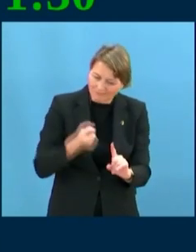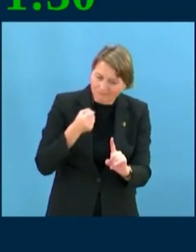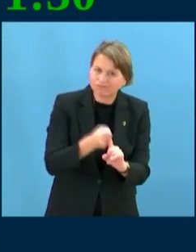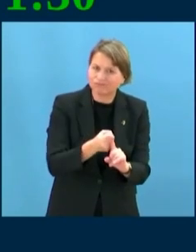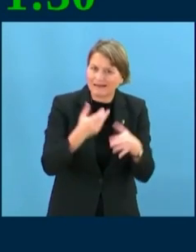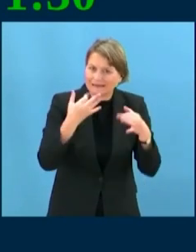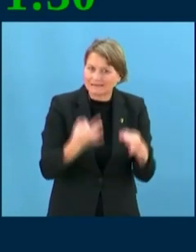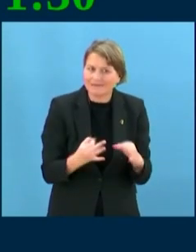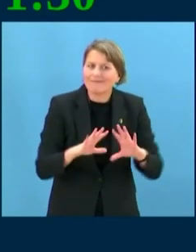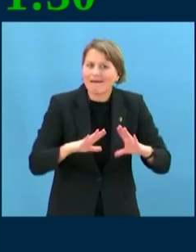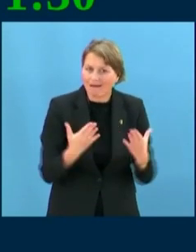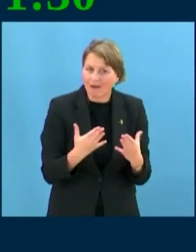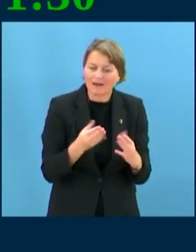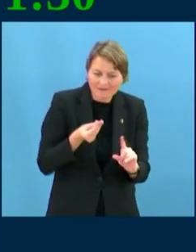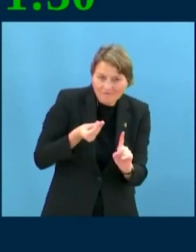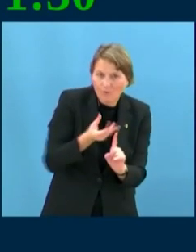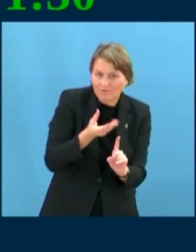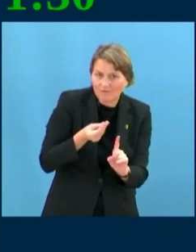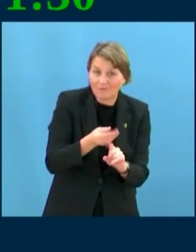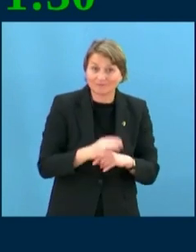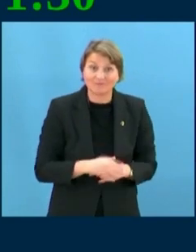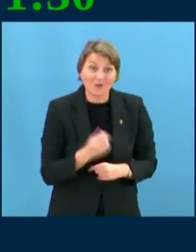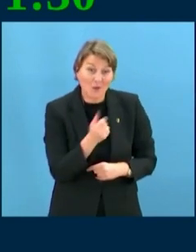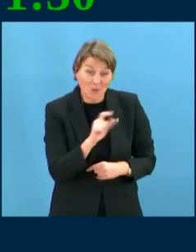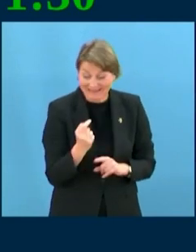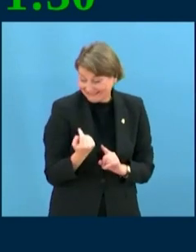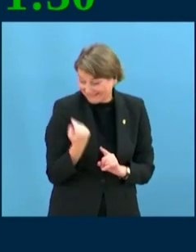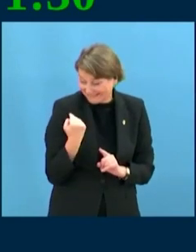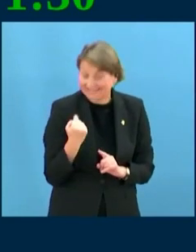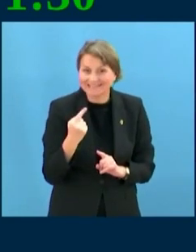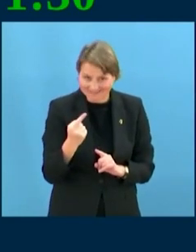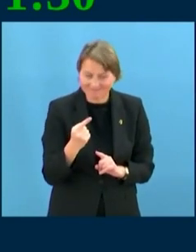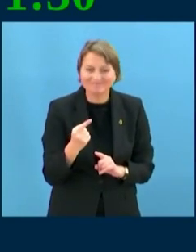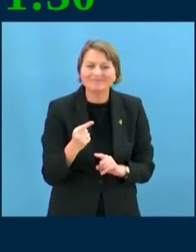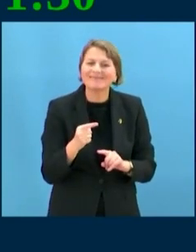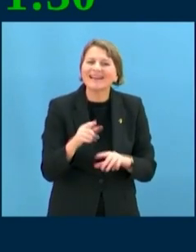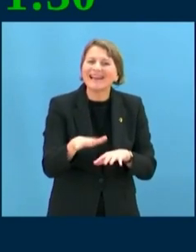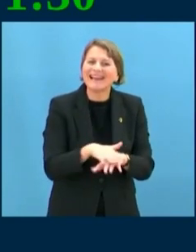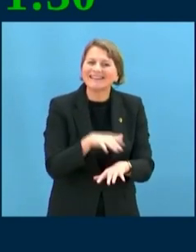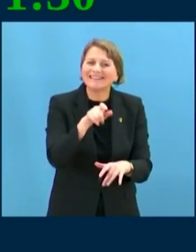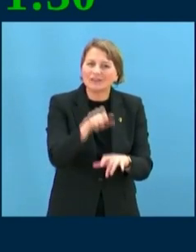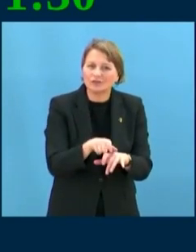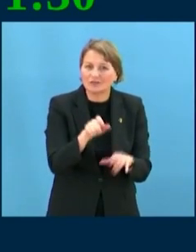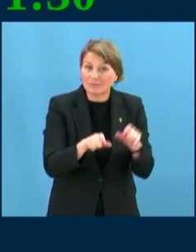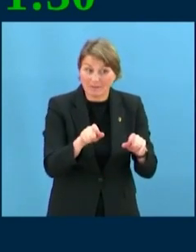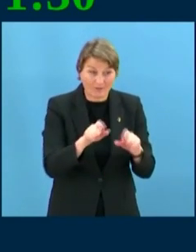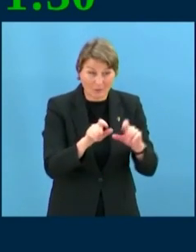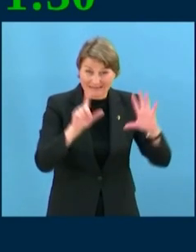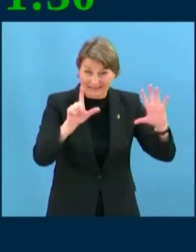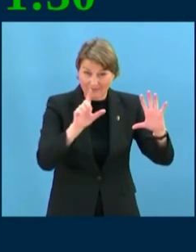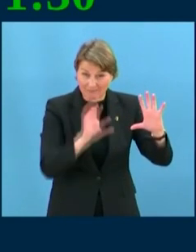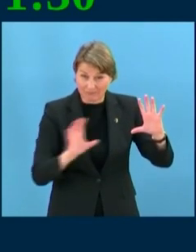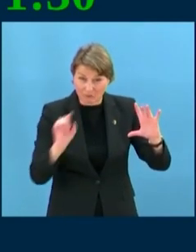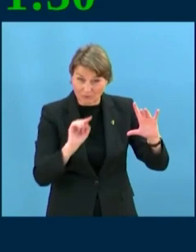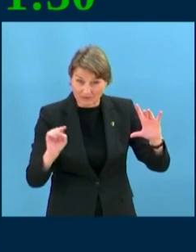değerlendirmeye kararlı olmaları yerli halkların Birleşmiş Milletler sistemine ve faaliyetlerine katılımının güçlendirilmesinin